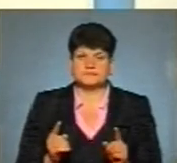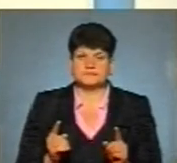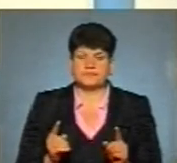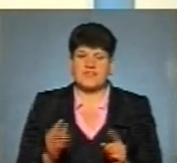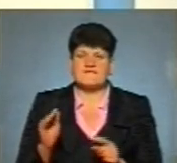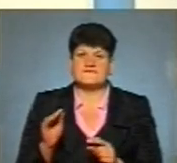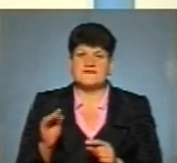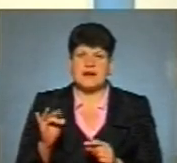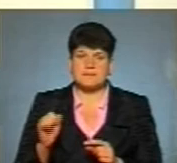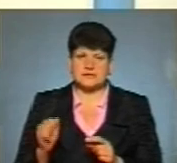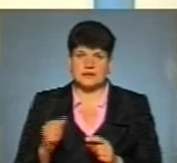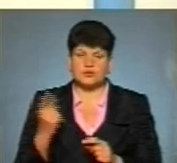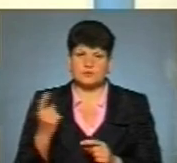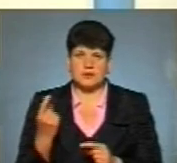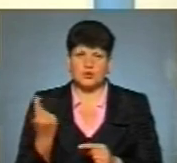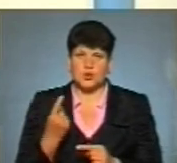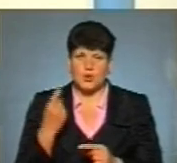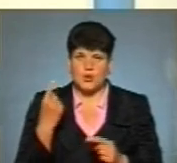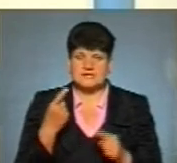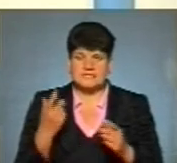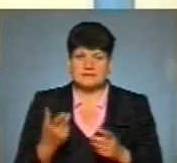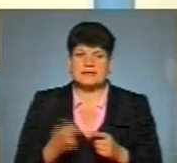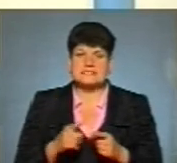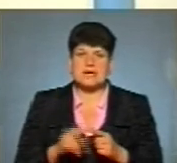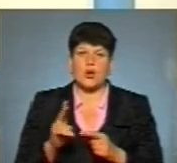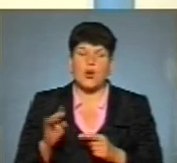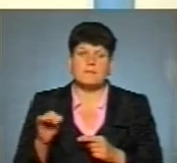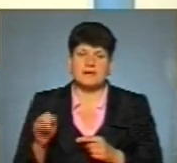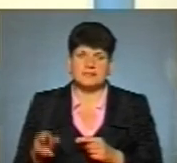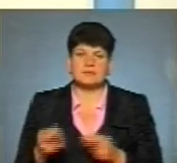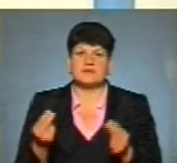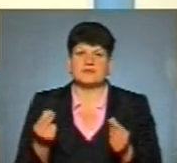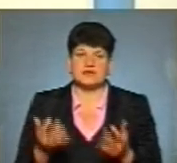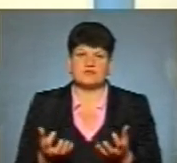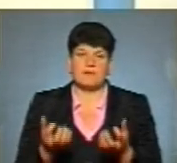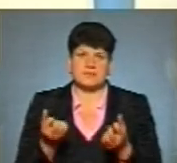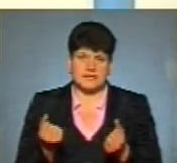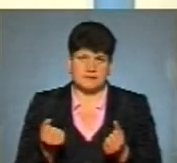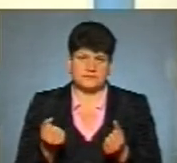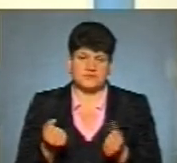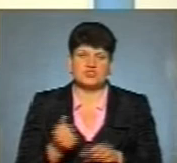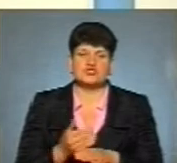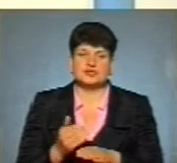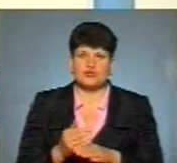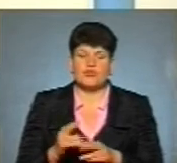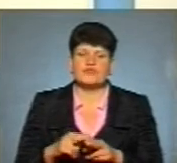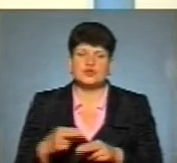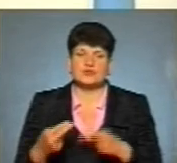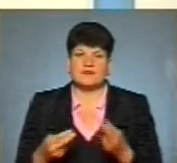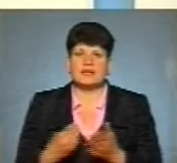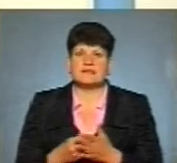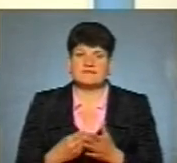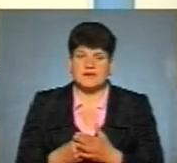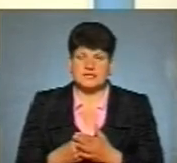або фермерських господарств, або одноосібників. Це кооперативи, фінансова підтримка чи часткове відшкодування вартості